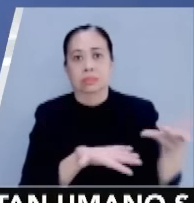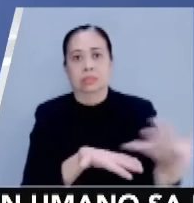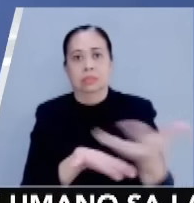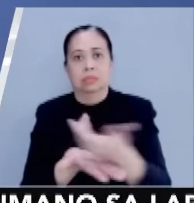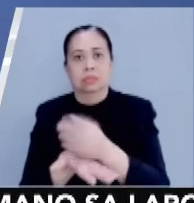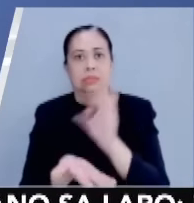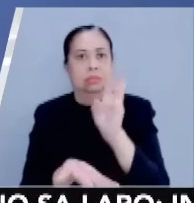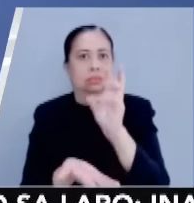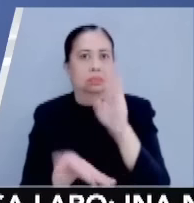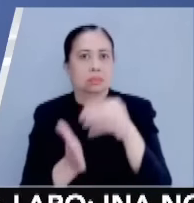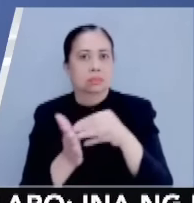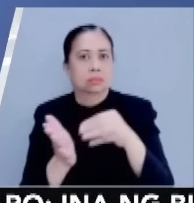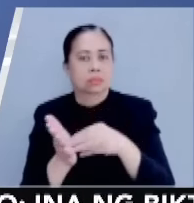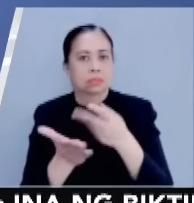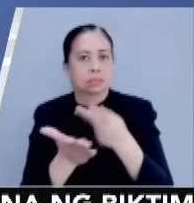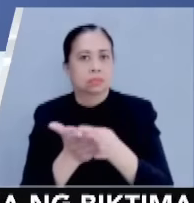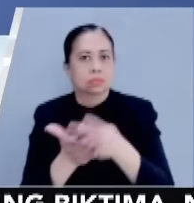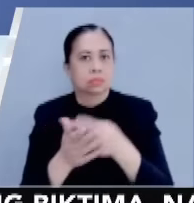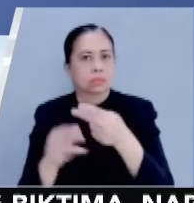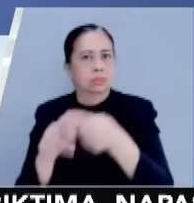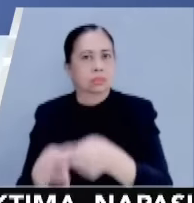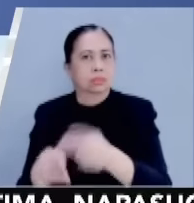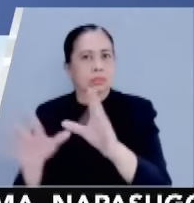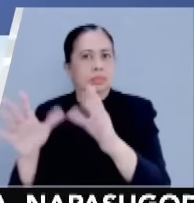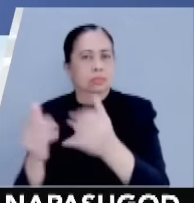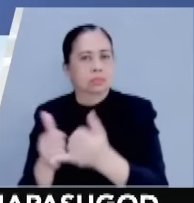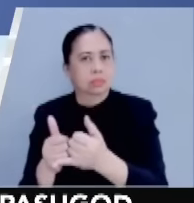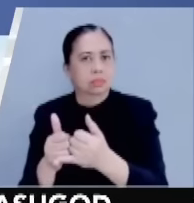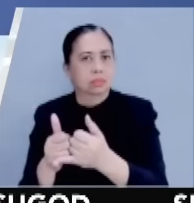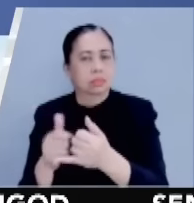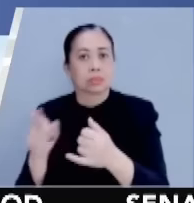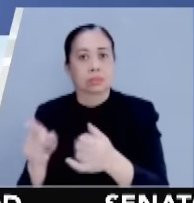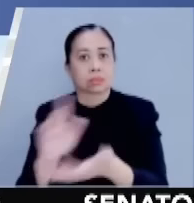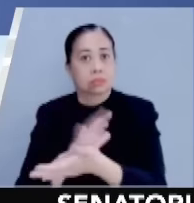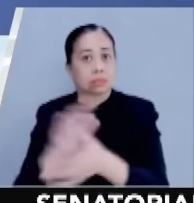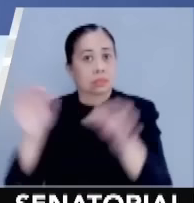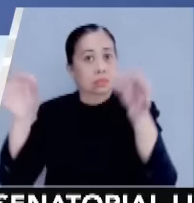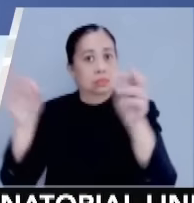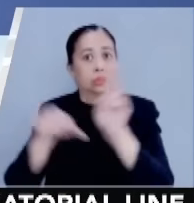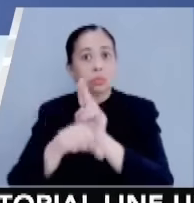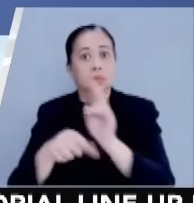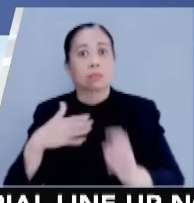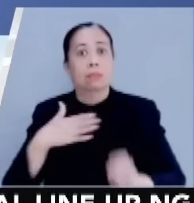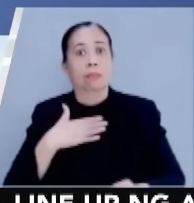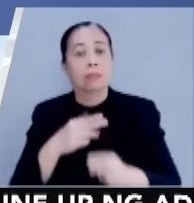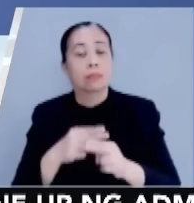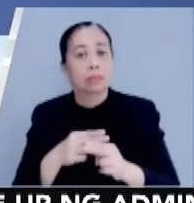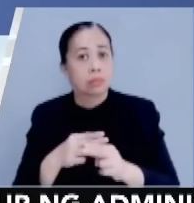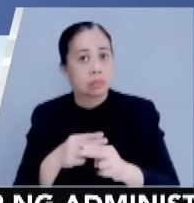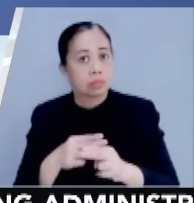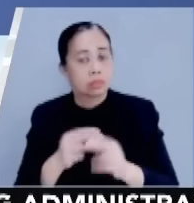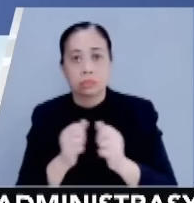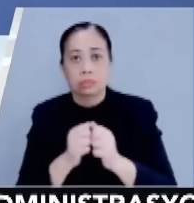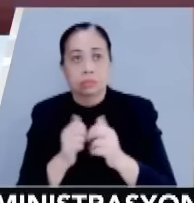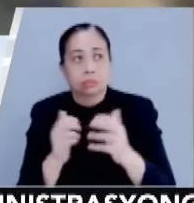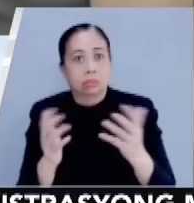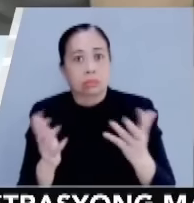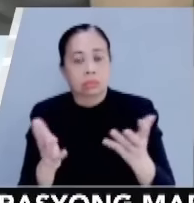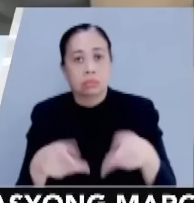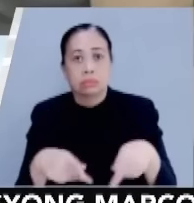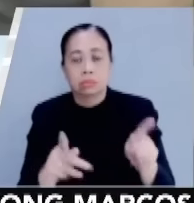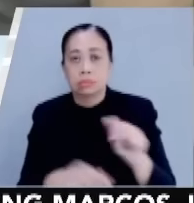million pesos sa isang kumpanya on paper using my name without any authorization.